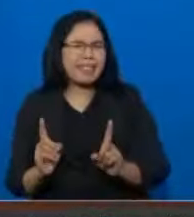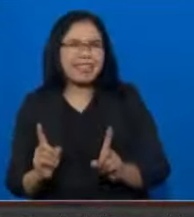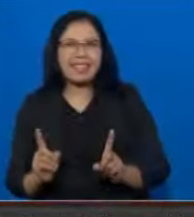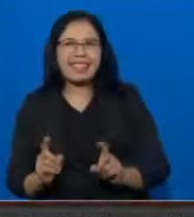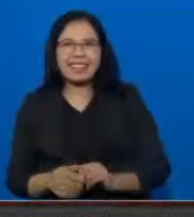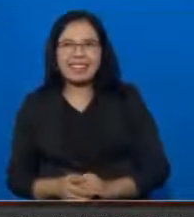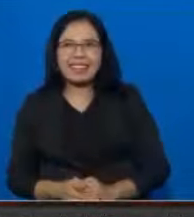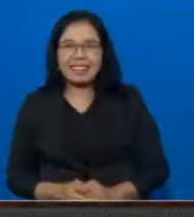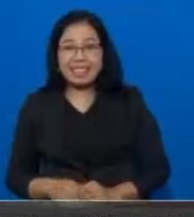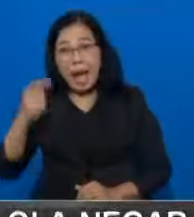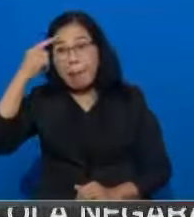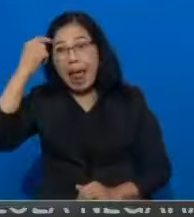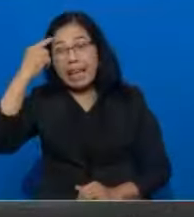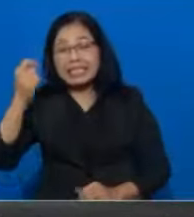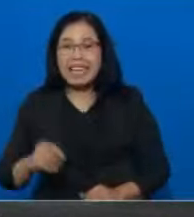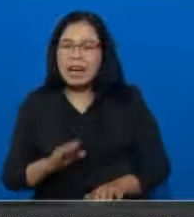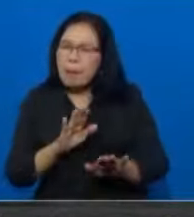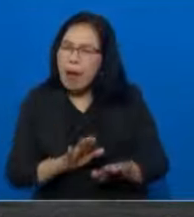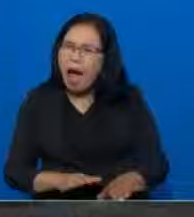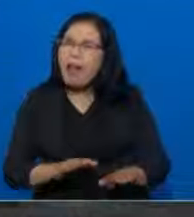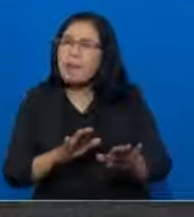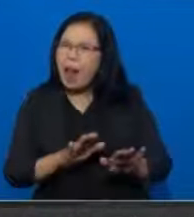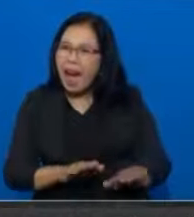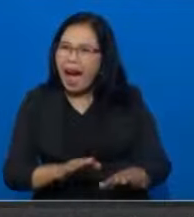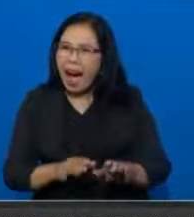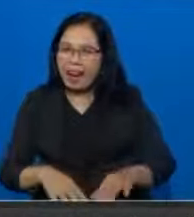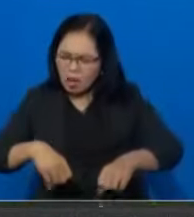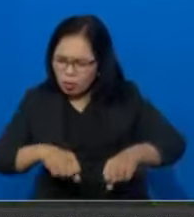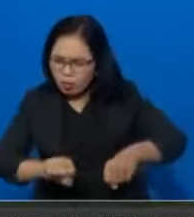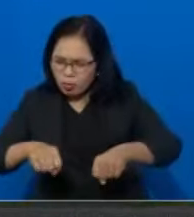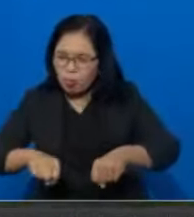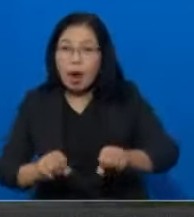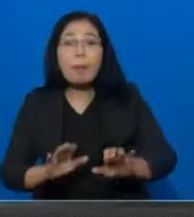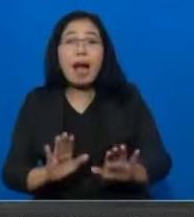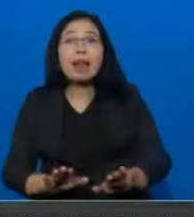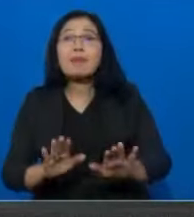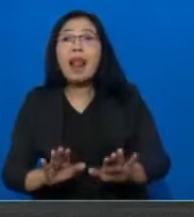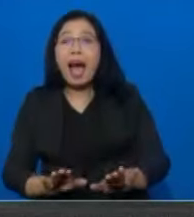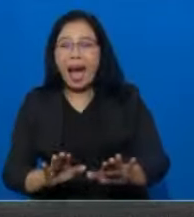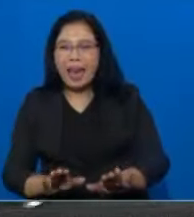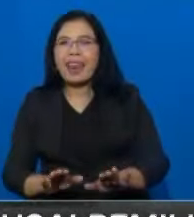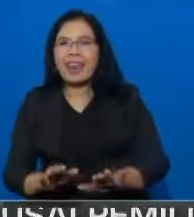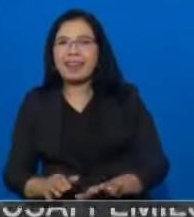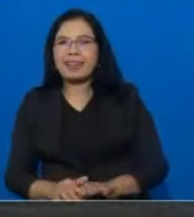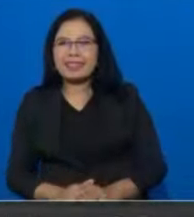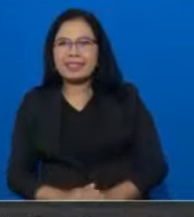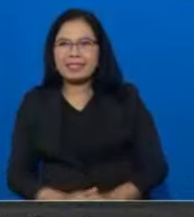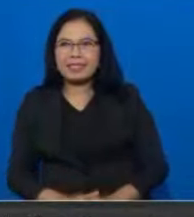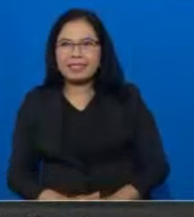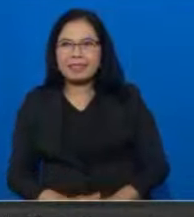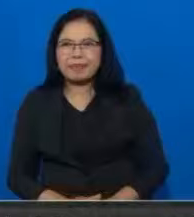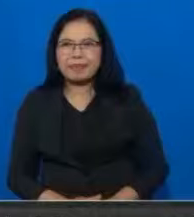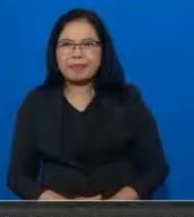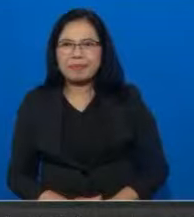saya belajar pelan-pelan daripada terguling semua, saya malah jatuh. Nggak bisa juga keseimbangan di jalan-jalan berlubang, kita pelan-pelan